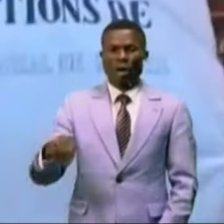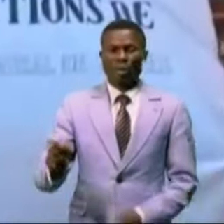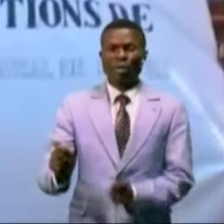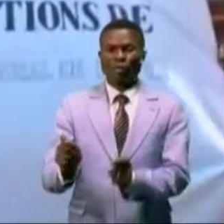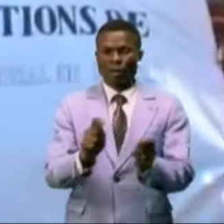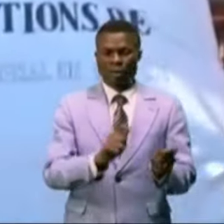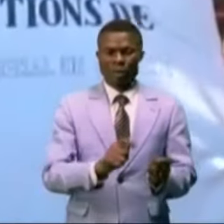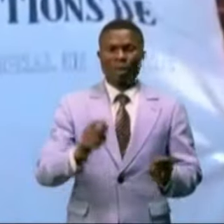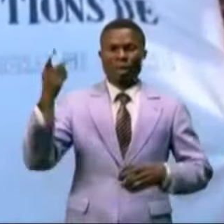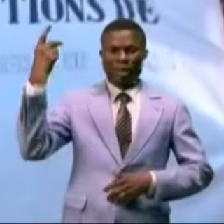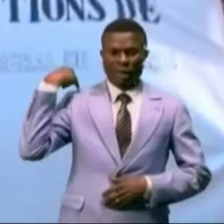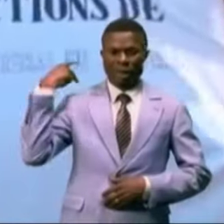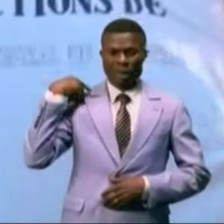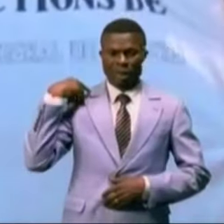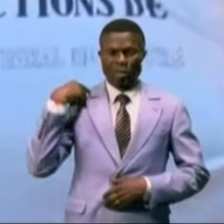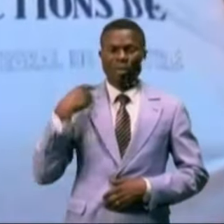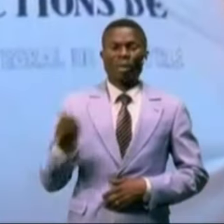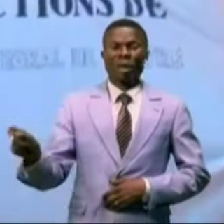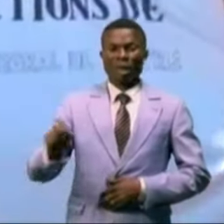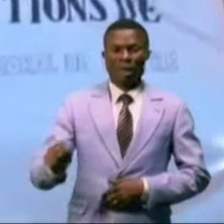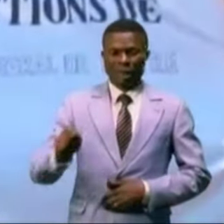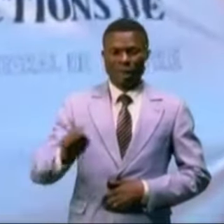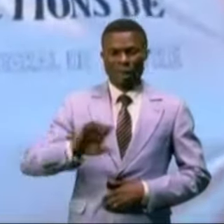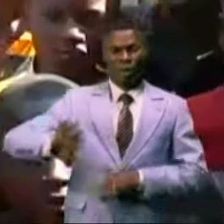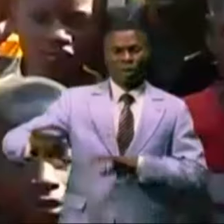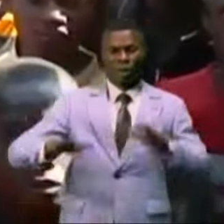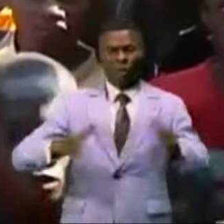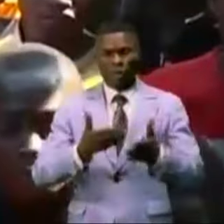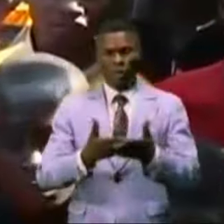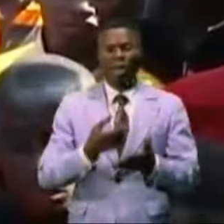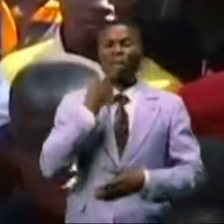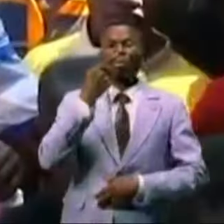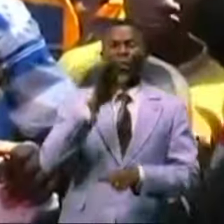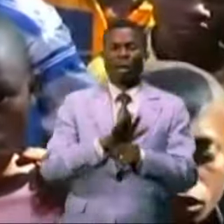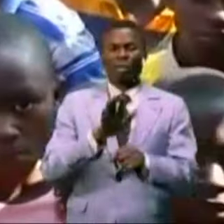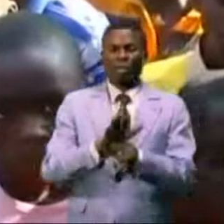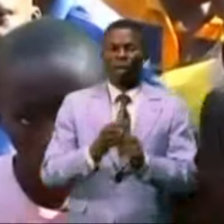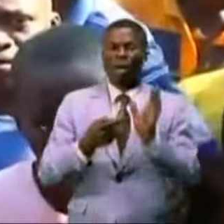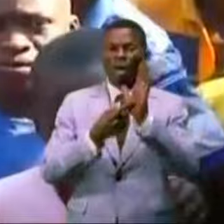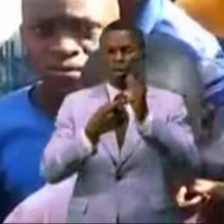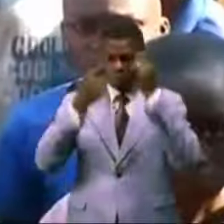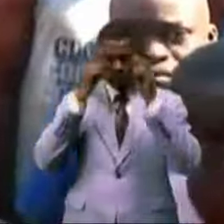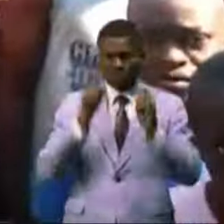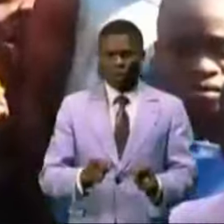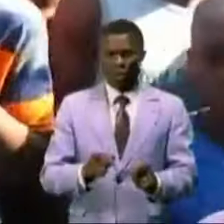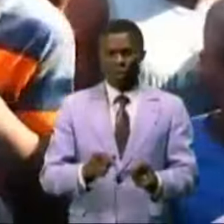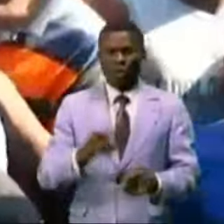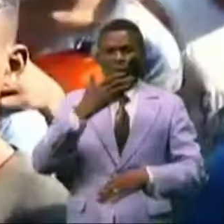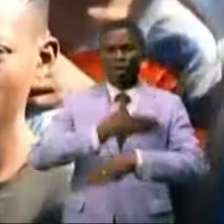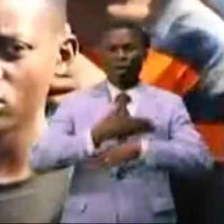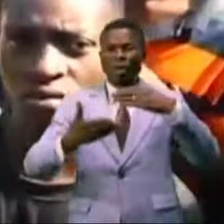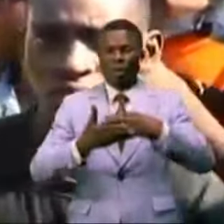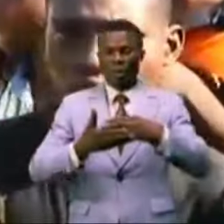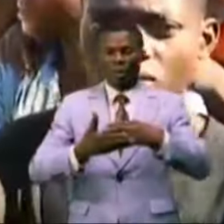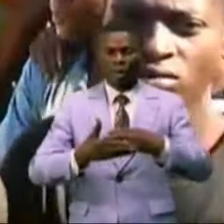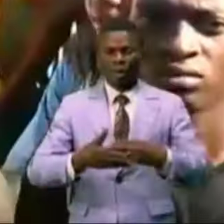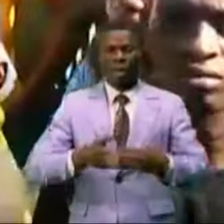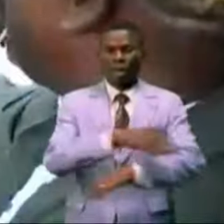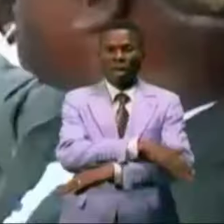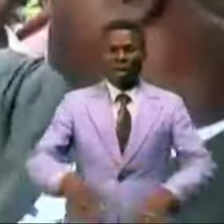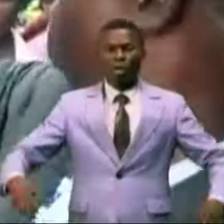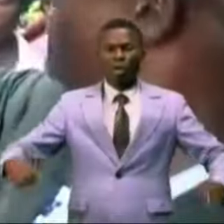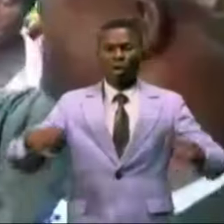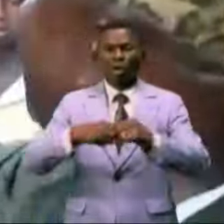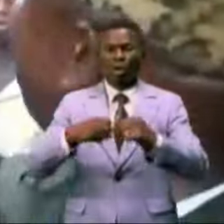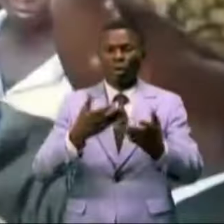Les notables de cette entité territoriale décentralisée haussent les tons en exprimant leur position par rapport à la construction d'un mini barrage hydroélectrique